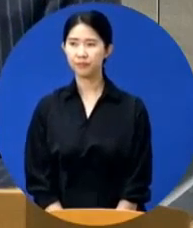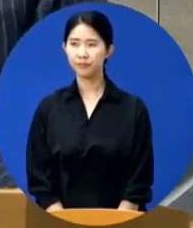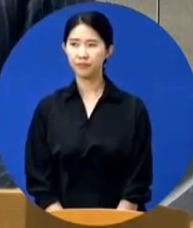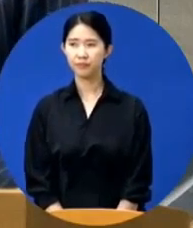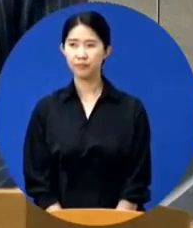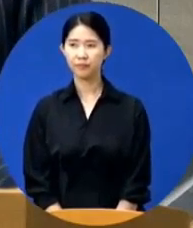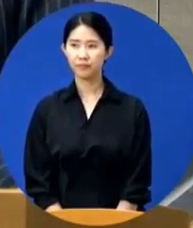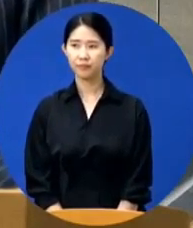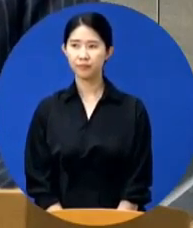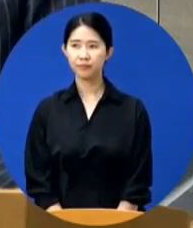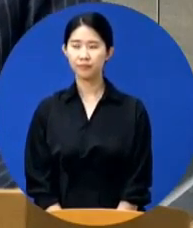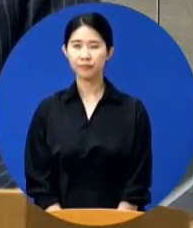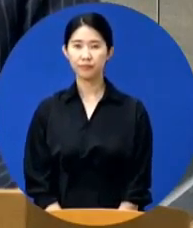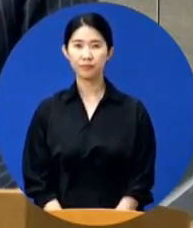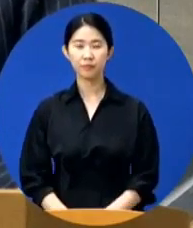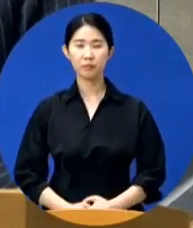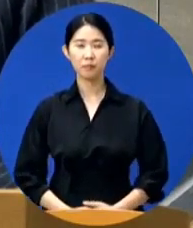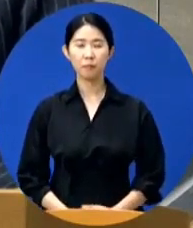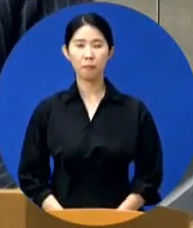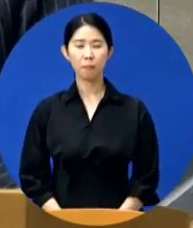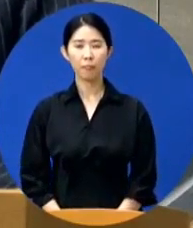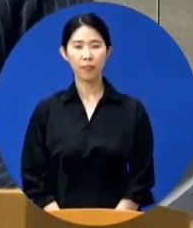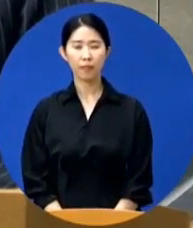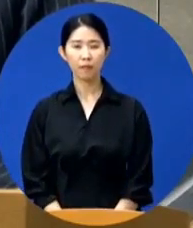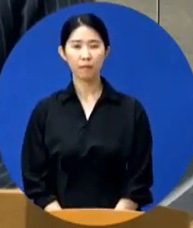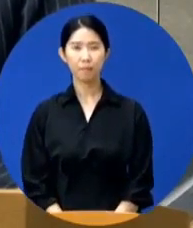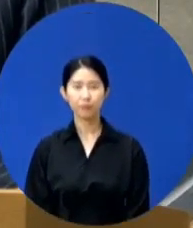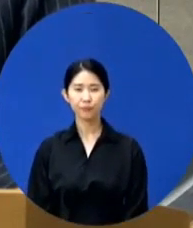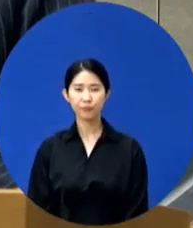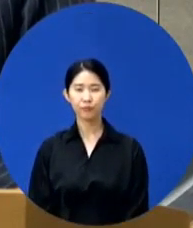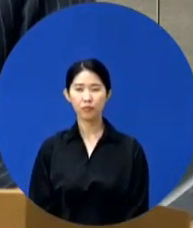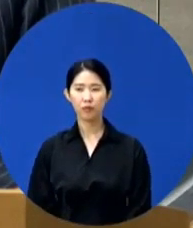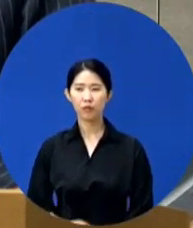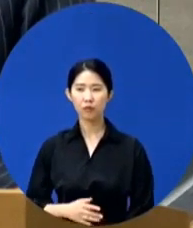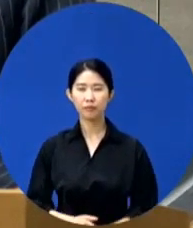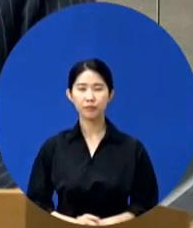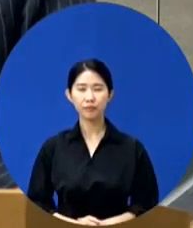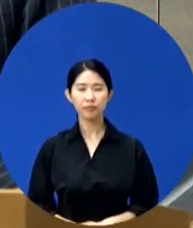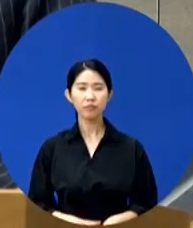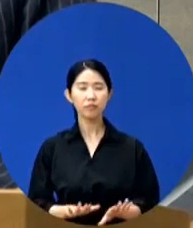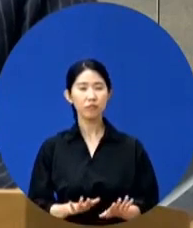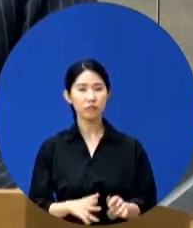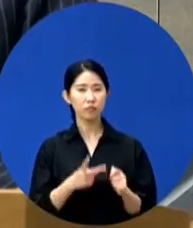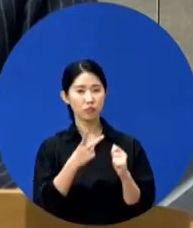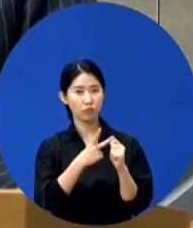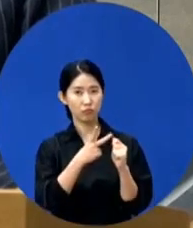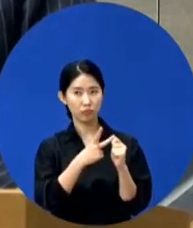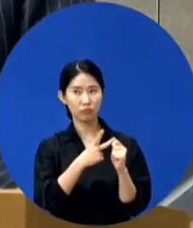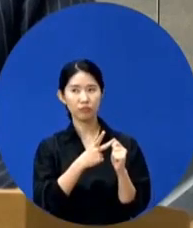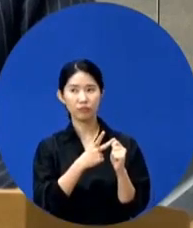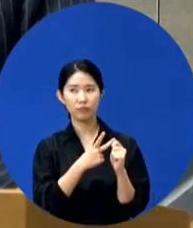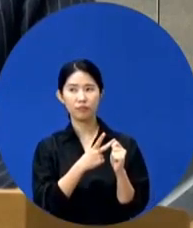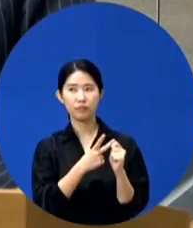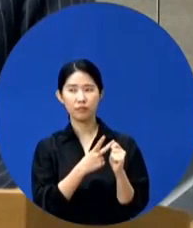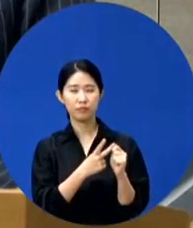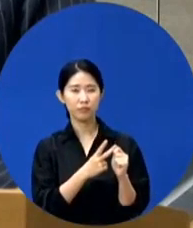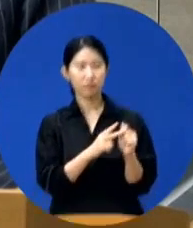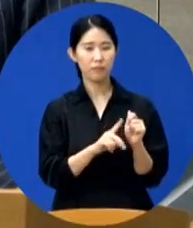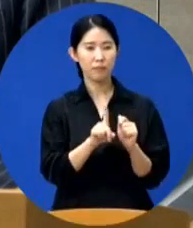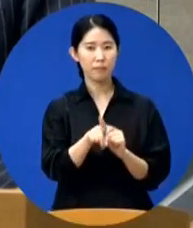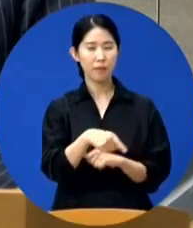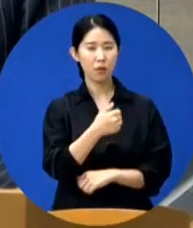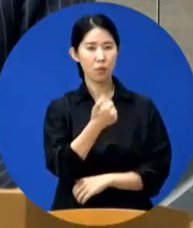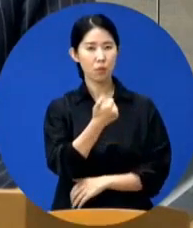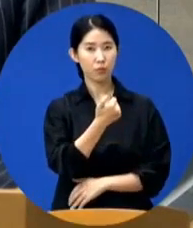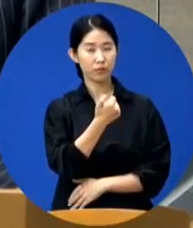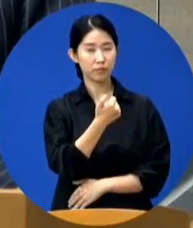채워서 오면은 어떻게 저희가 심사를 하겠습니까? 지금 두 번째 쟁점의 첫 번째 덩어리가 150이었는데 100으로 됐다